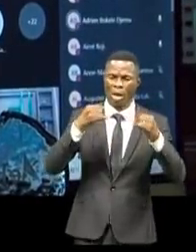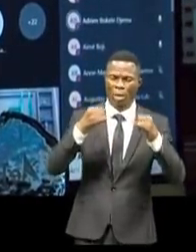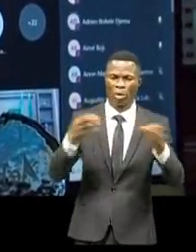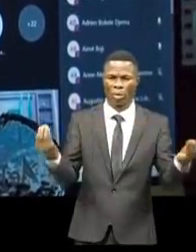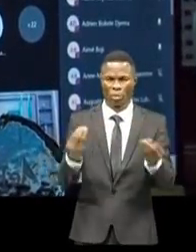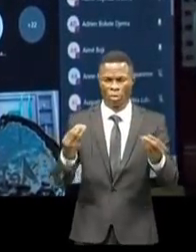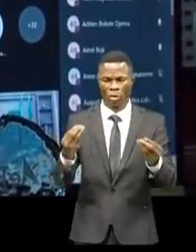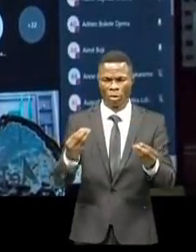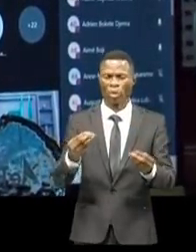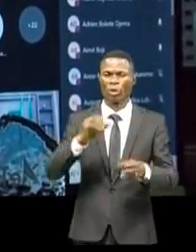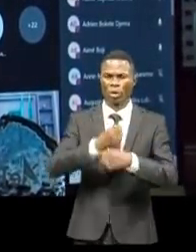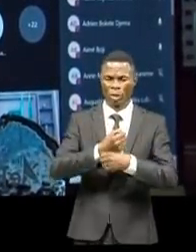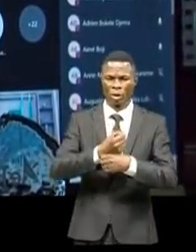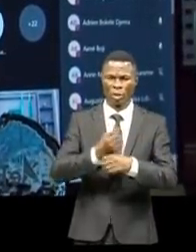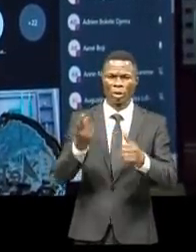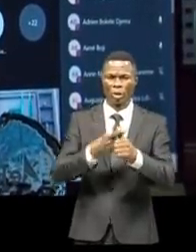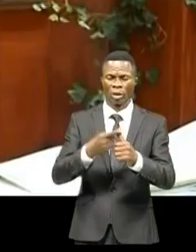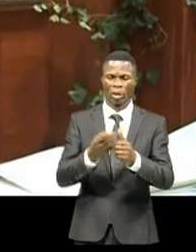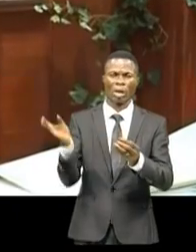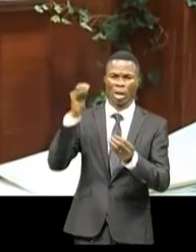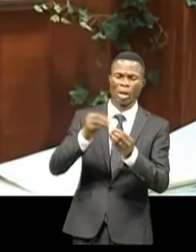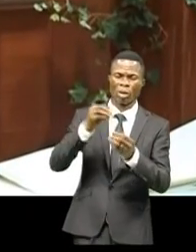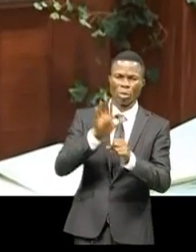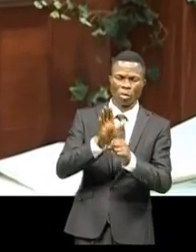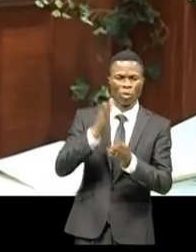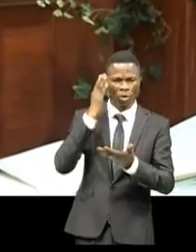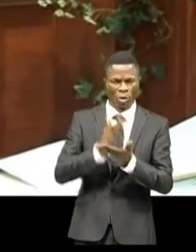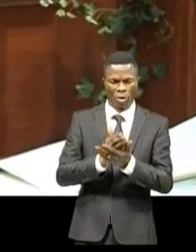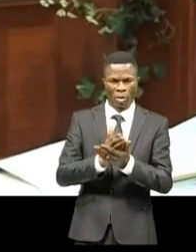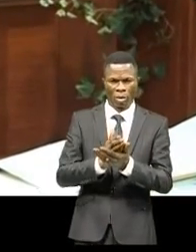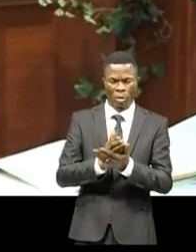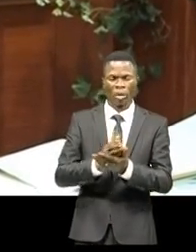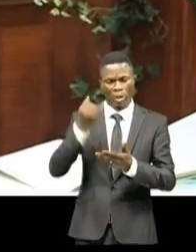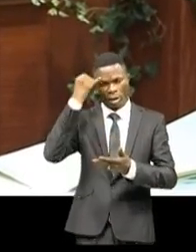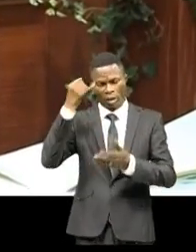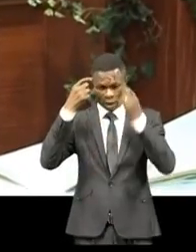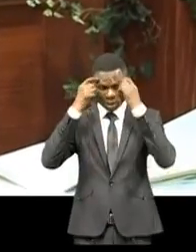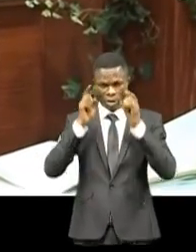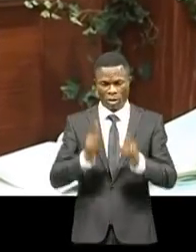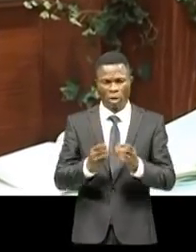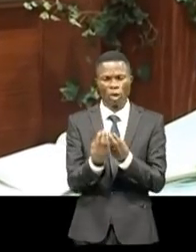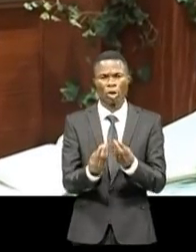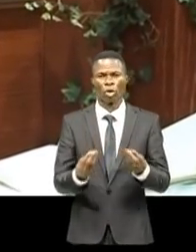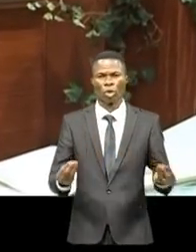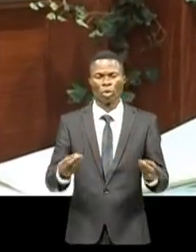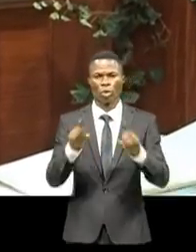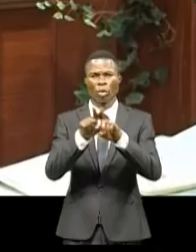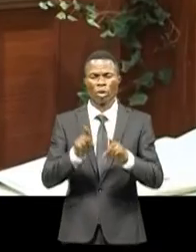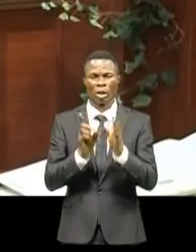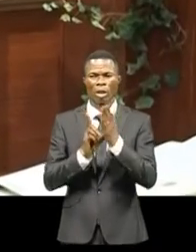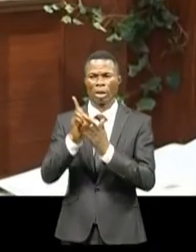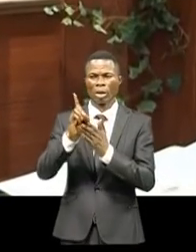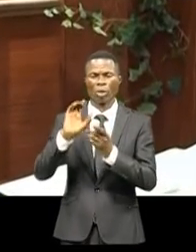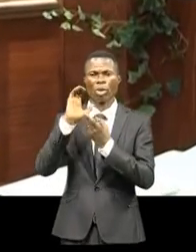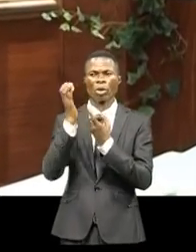vue d'extirper notamment des fictifs et d'introduire les concepts des mesures de résultats de développer